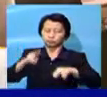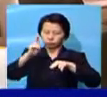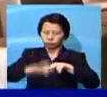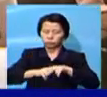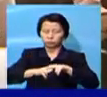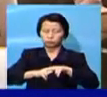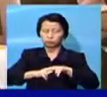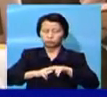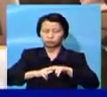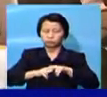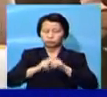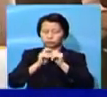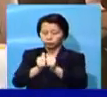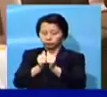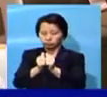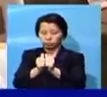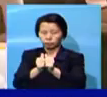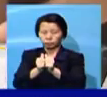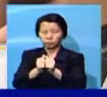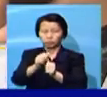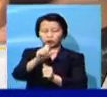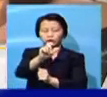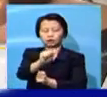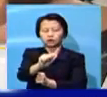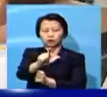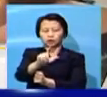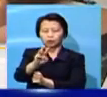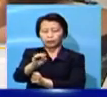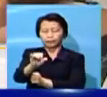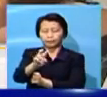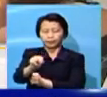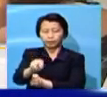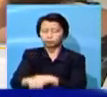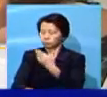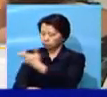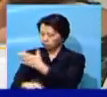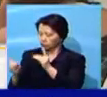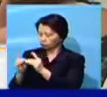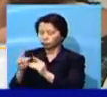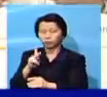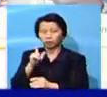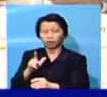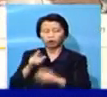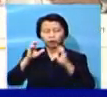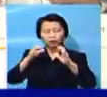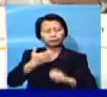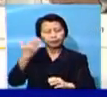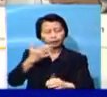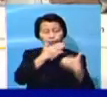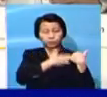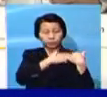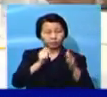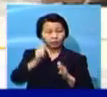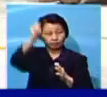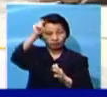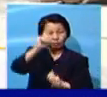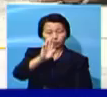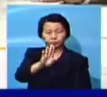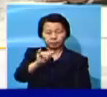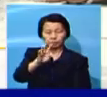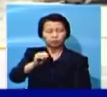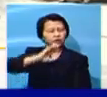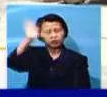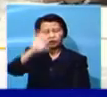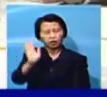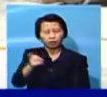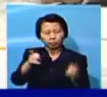duduk bersama-sama dengan tan Sri alamin norza ditemui di ibu negara secara tradisi bagi jawatan tertinggi kepimpinan Bam tidak